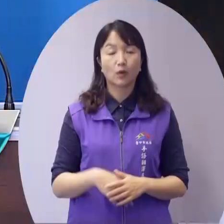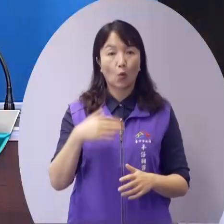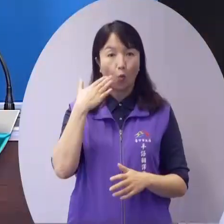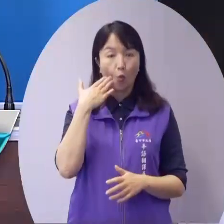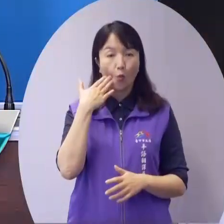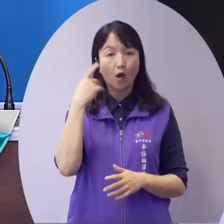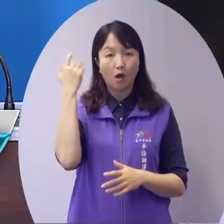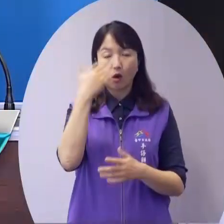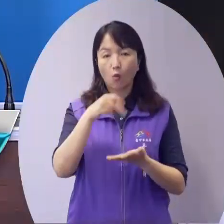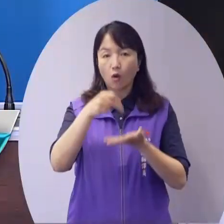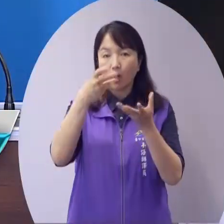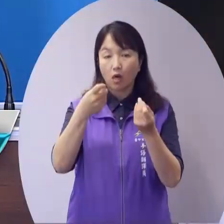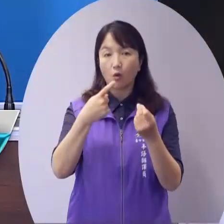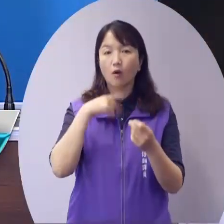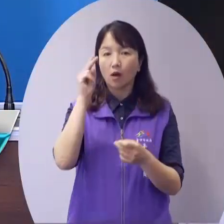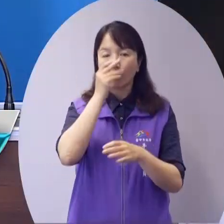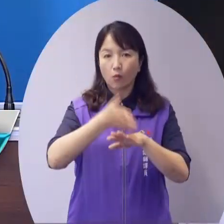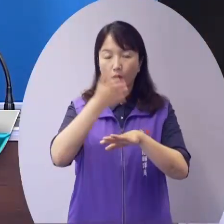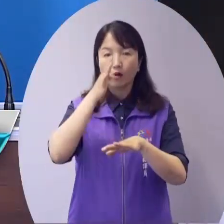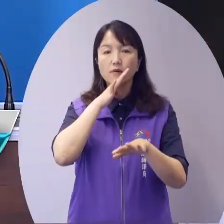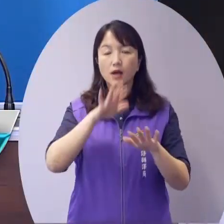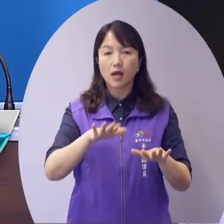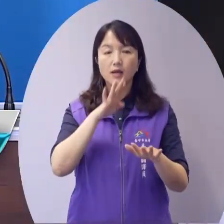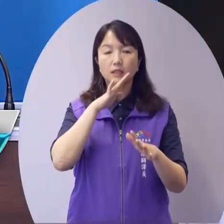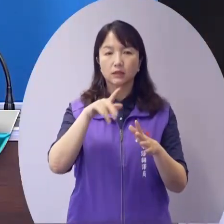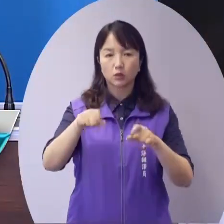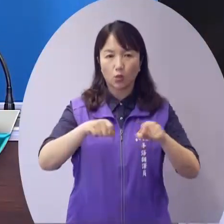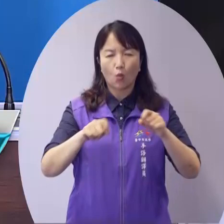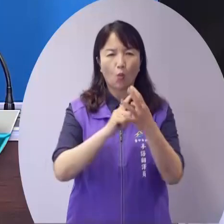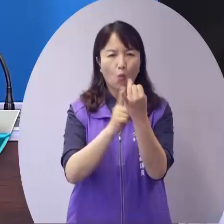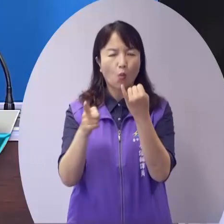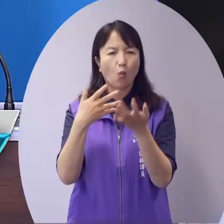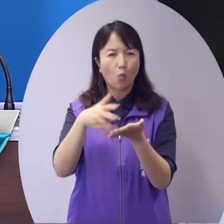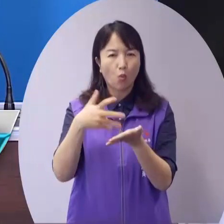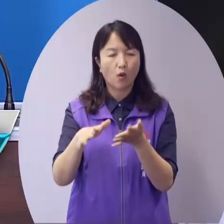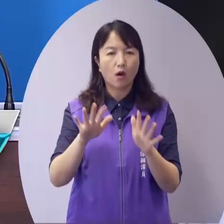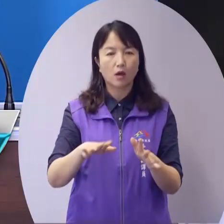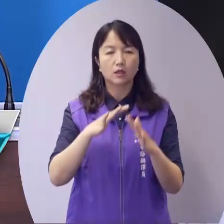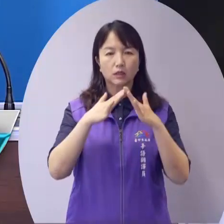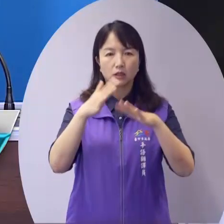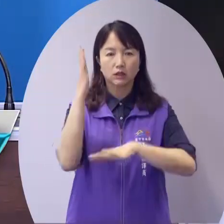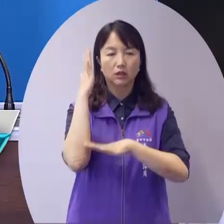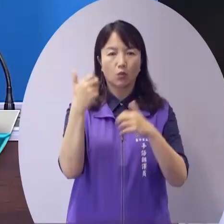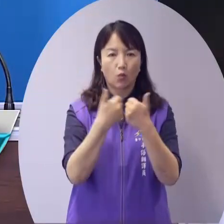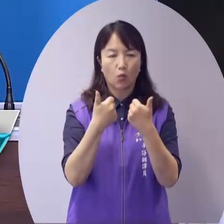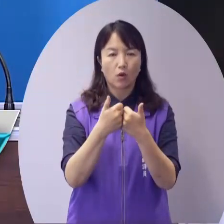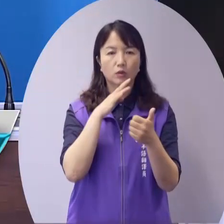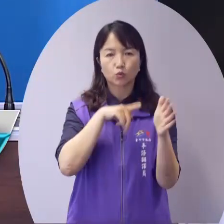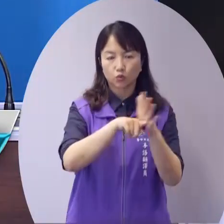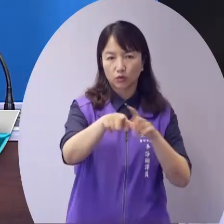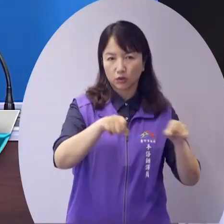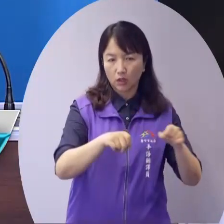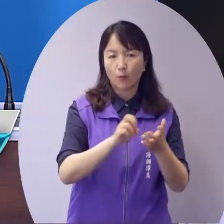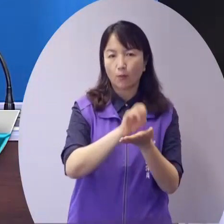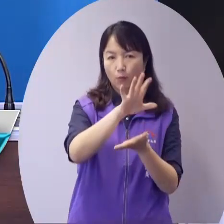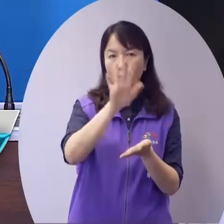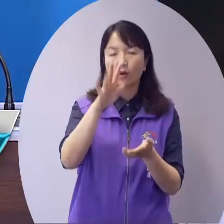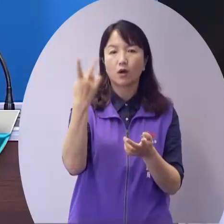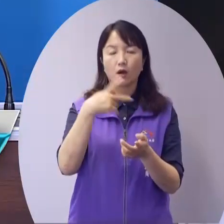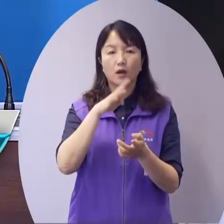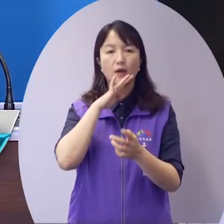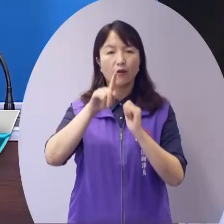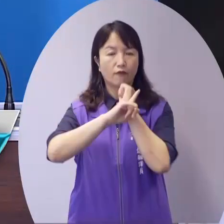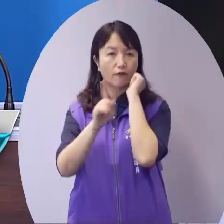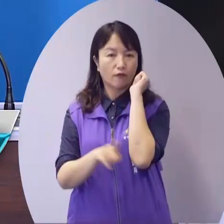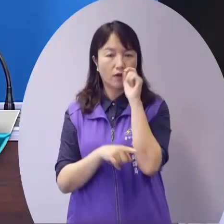如果没有的话，哈，那我要特别谢谢今天我们的案子非常多。今天市政会议有专案报告，有